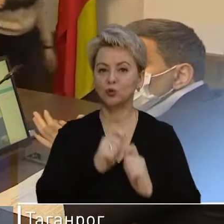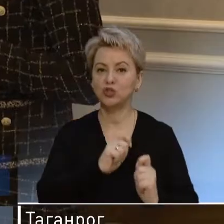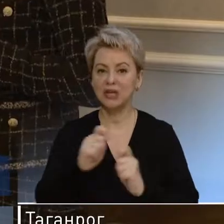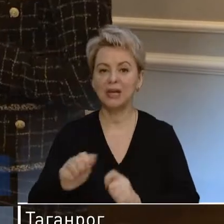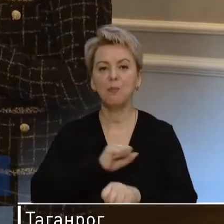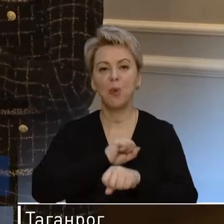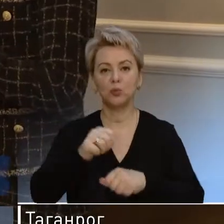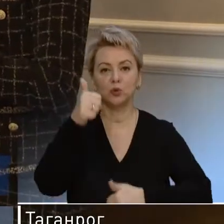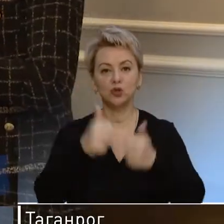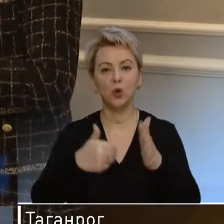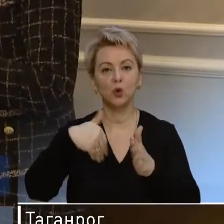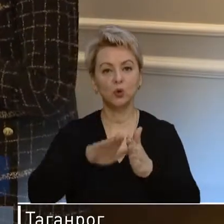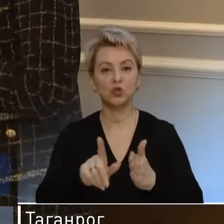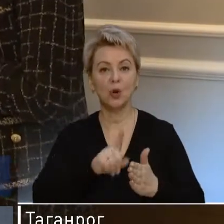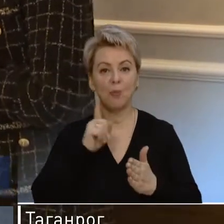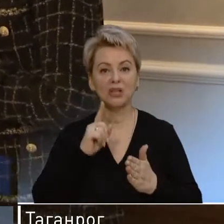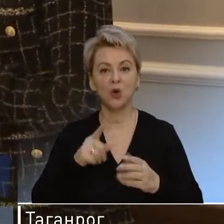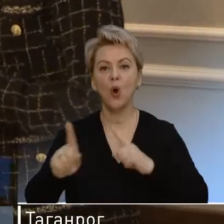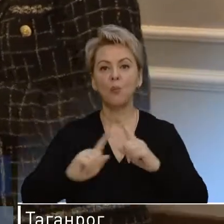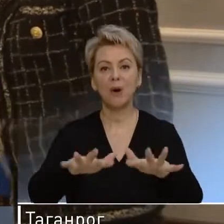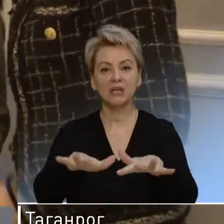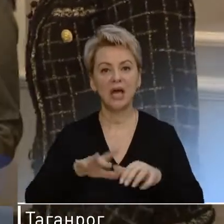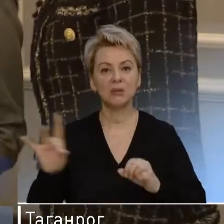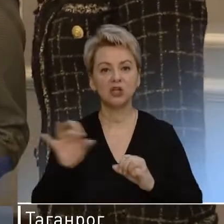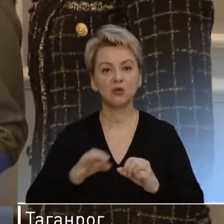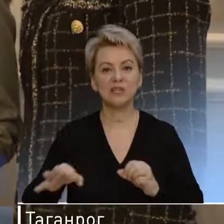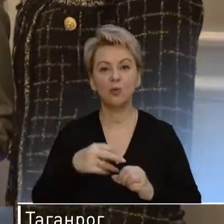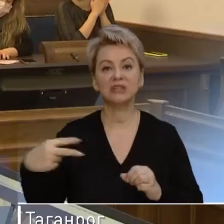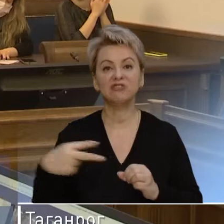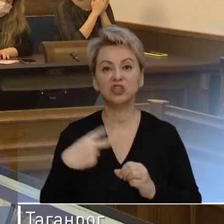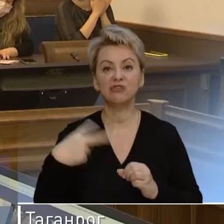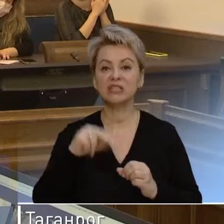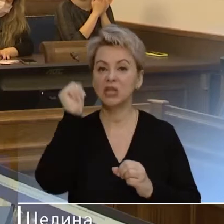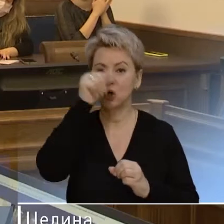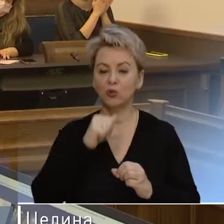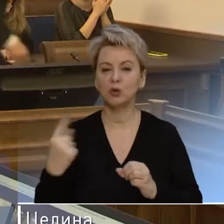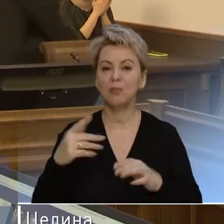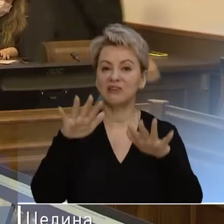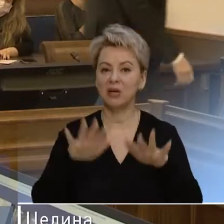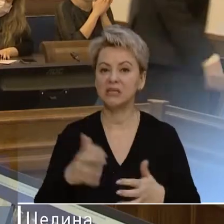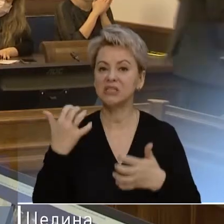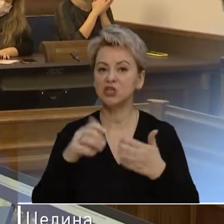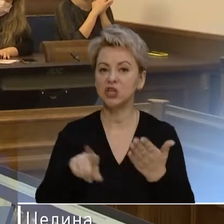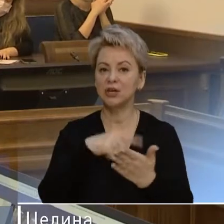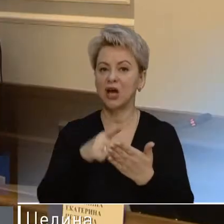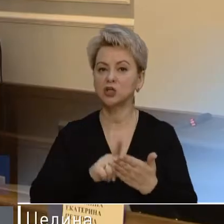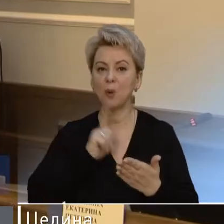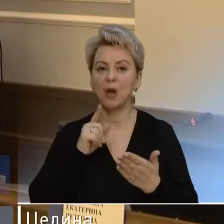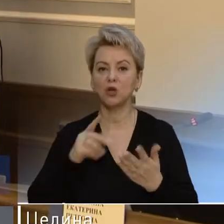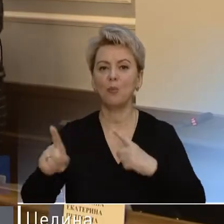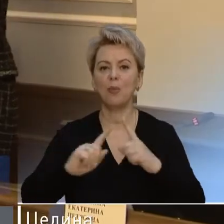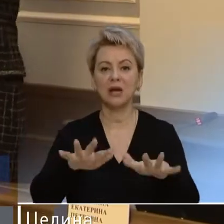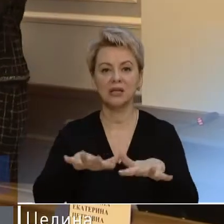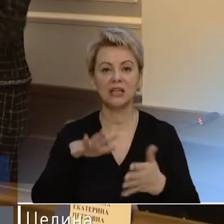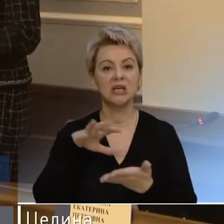награды победителям конкурса «Лучший молодежный парламент Ростовской области 2020 года». Первое место среди городских молодежных